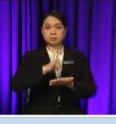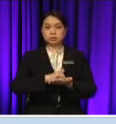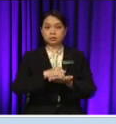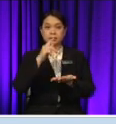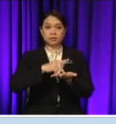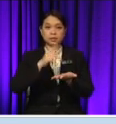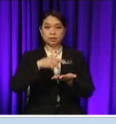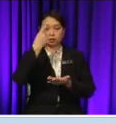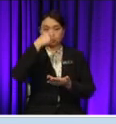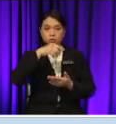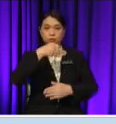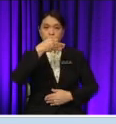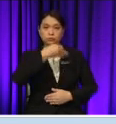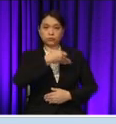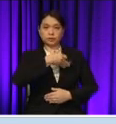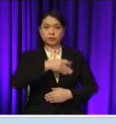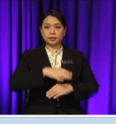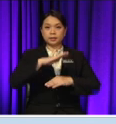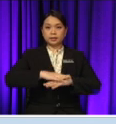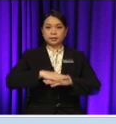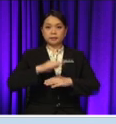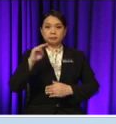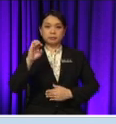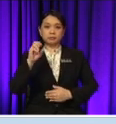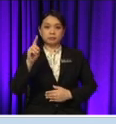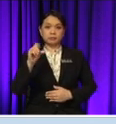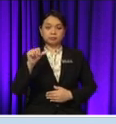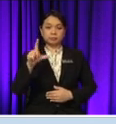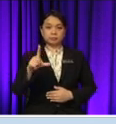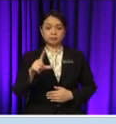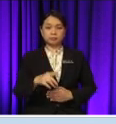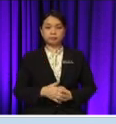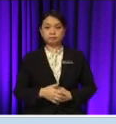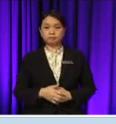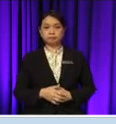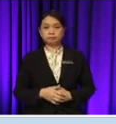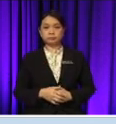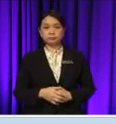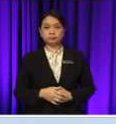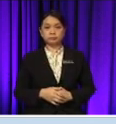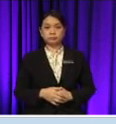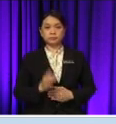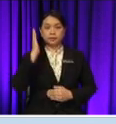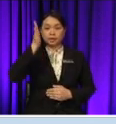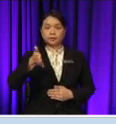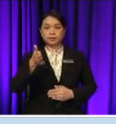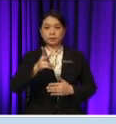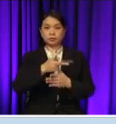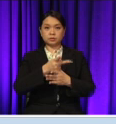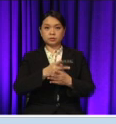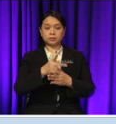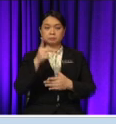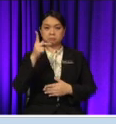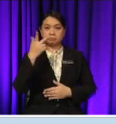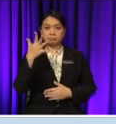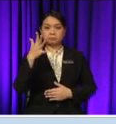untuk faedah atas modal parupukonsi sebanyak 500 setahun dan tadi